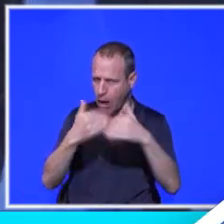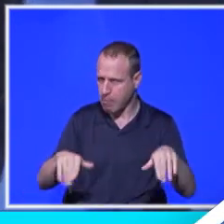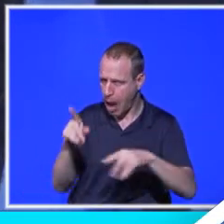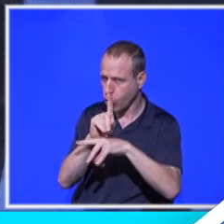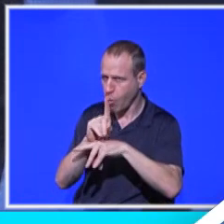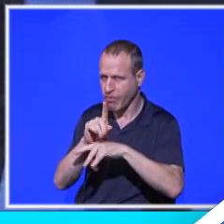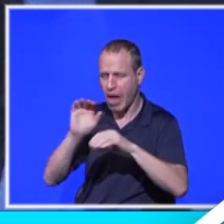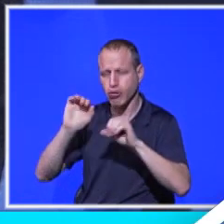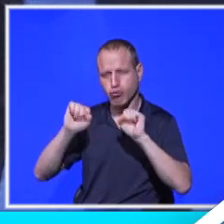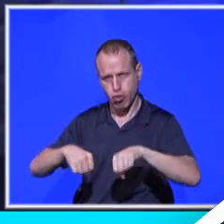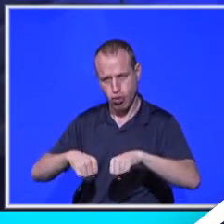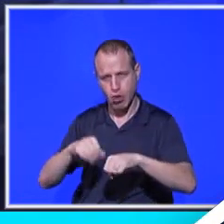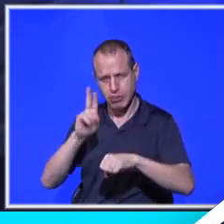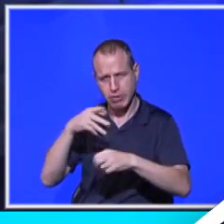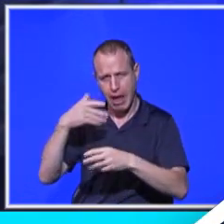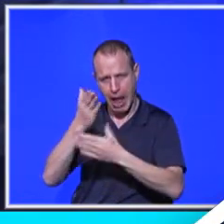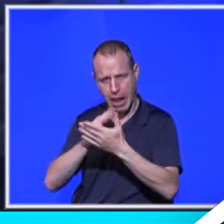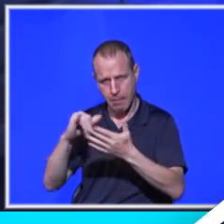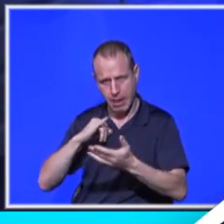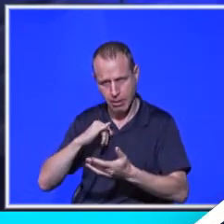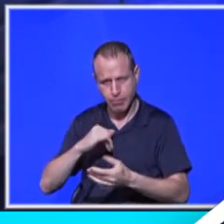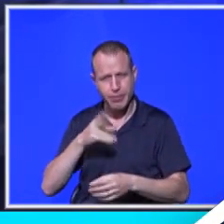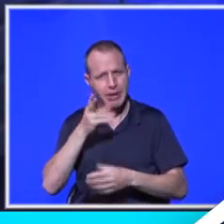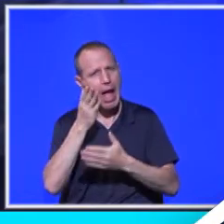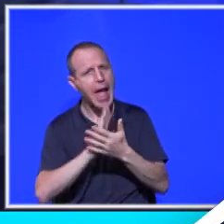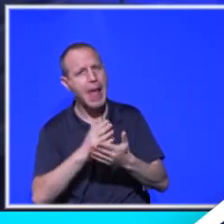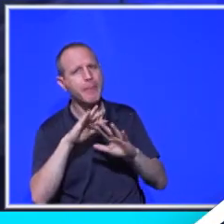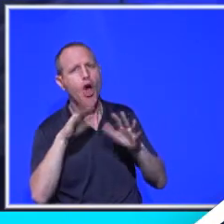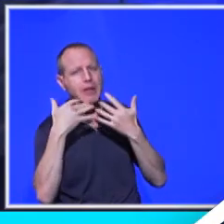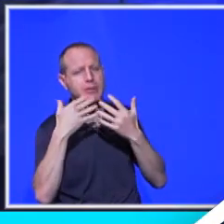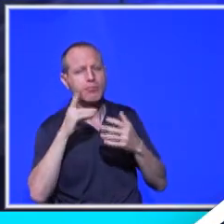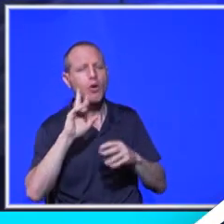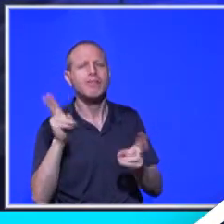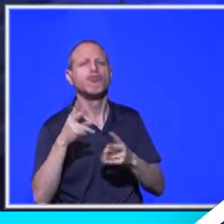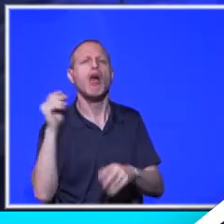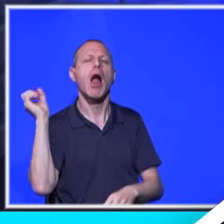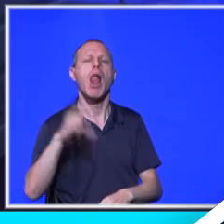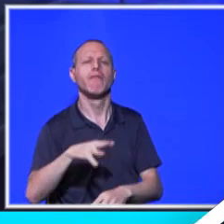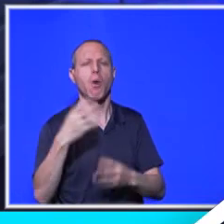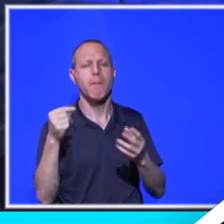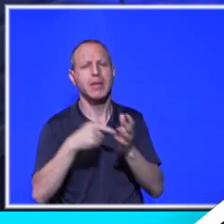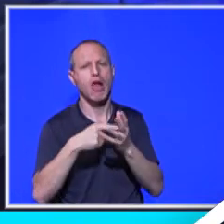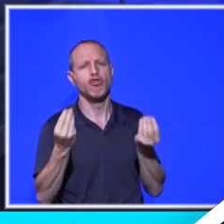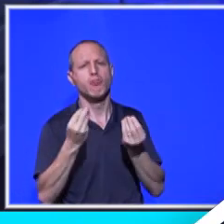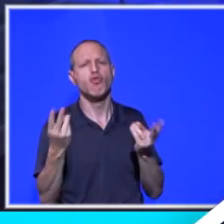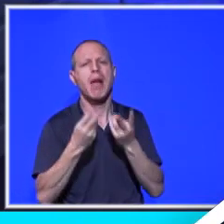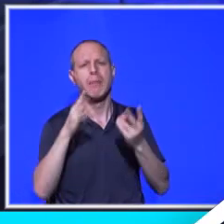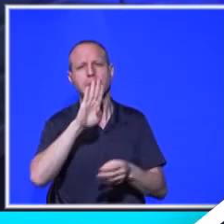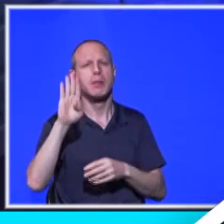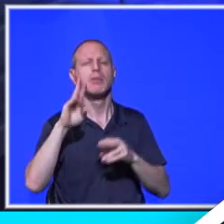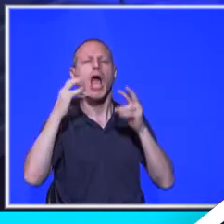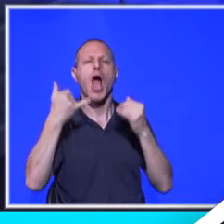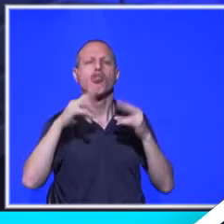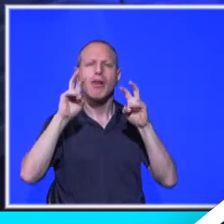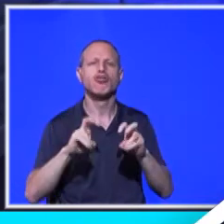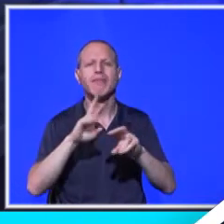צריכה להיות חלק מהעניין? אבל זה צריך לבוא כחלק מכל הסיפור. אי אפשר רק עכשיו לבוא בגלל שמישהו מחפש את נתניהו, אז עכשיו לשבת רק